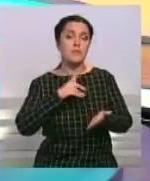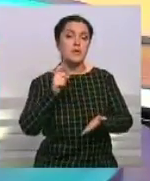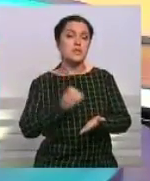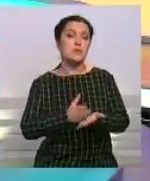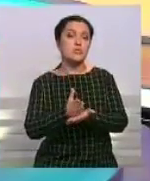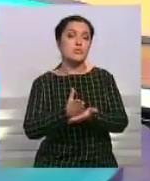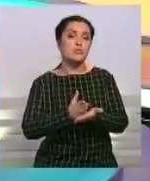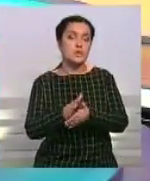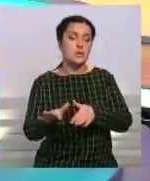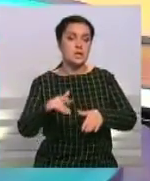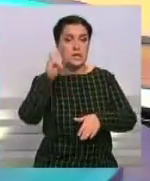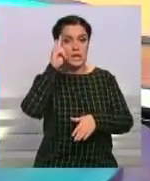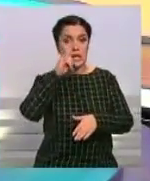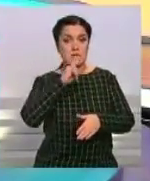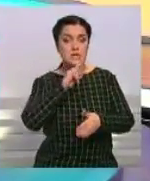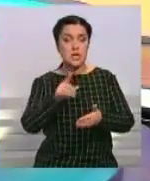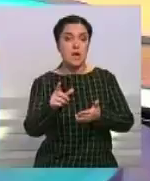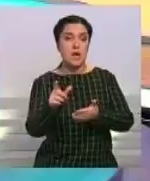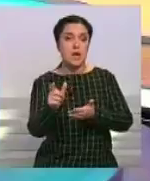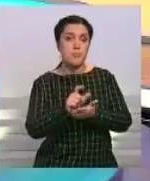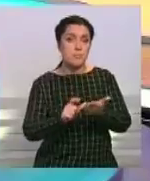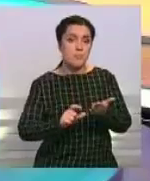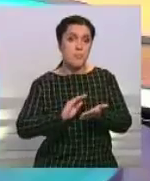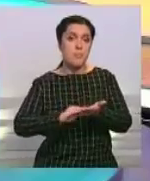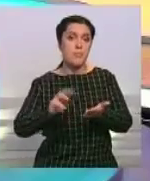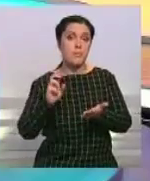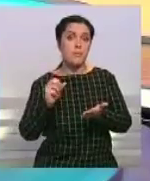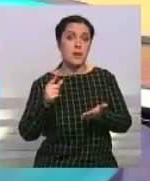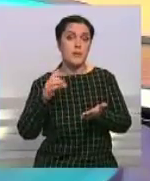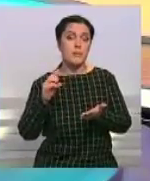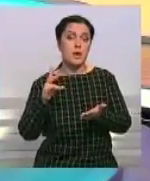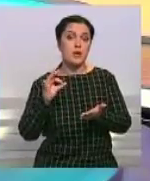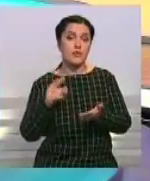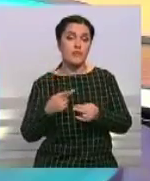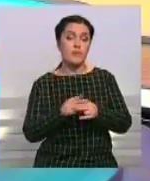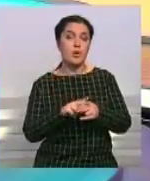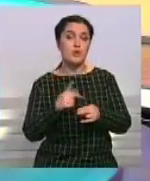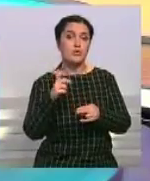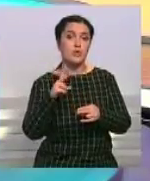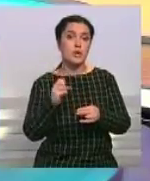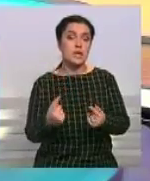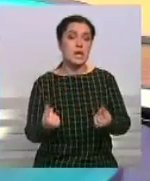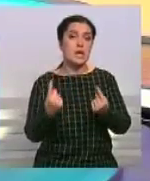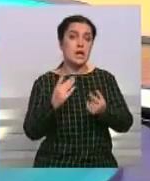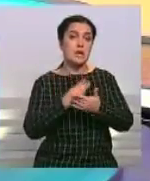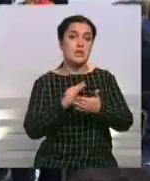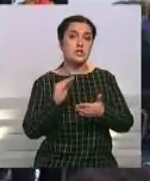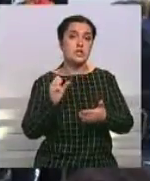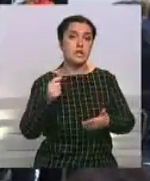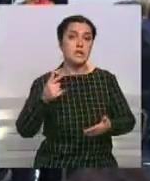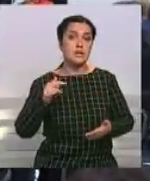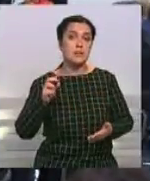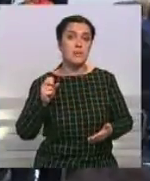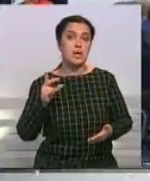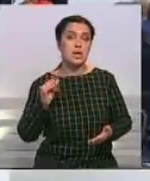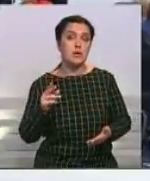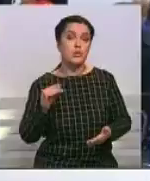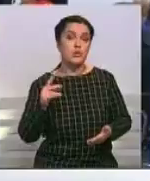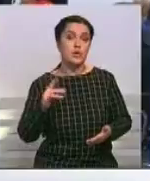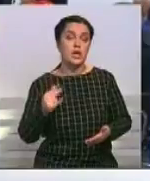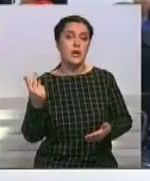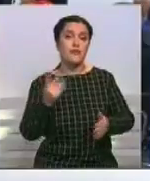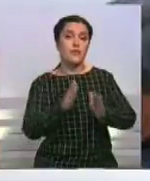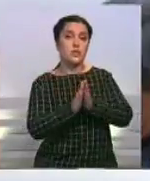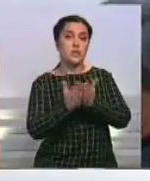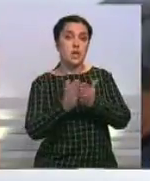заслуженный деятель казахстана поэт касым хан гетманов сборник приурочили к 100-летию этнографа жар да баба ла хула в первых двух томах